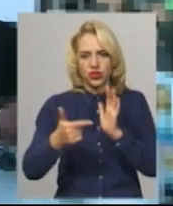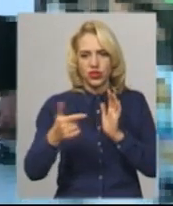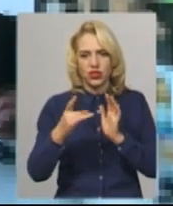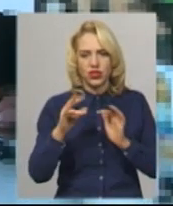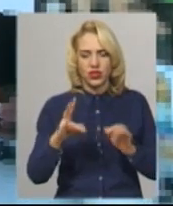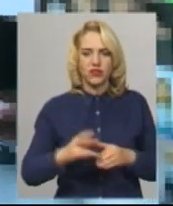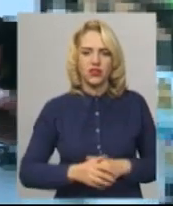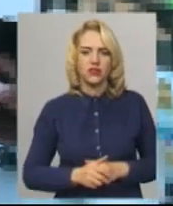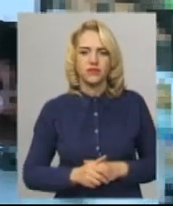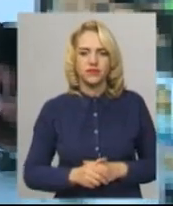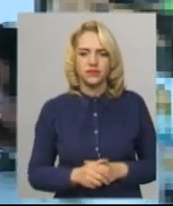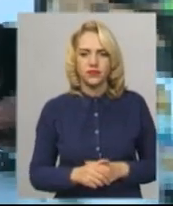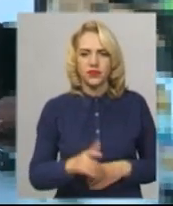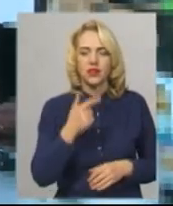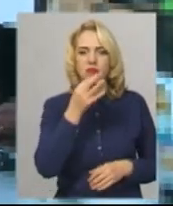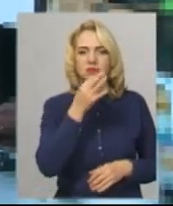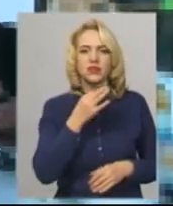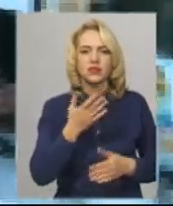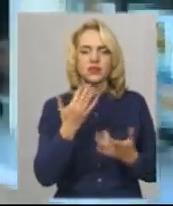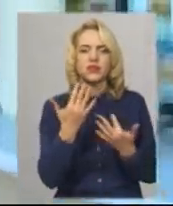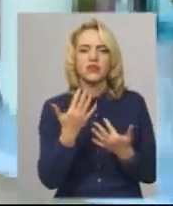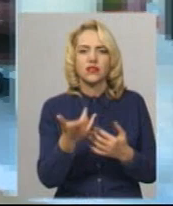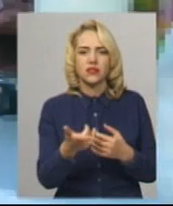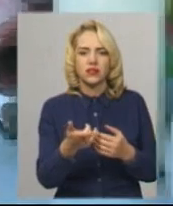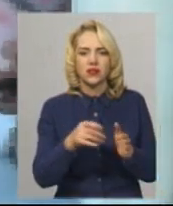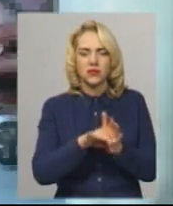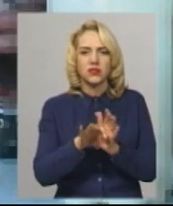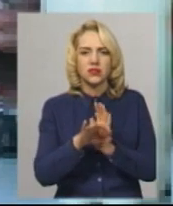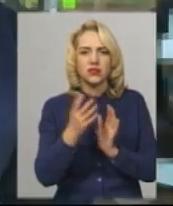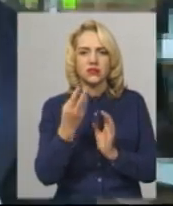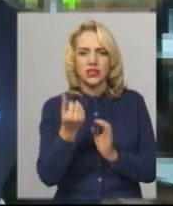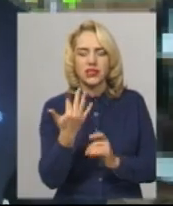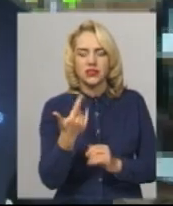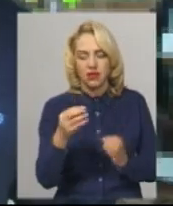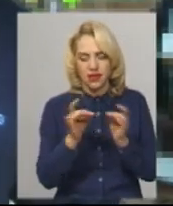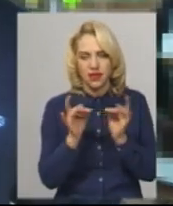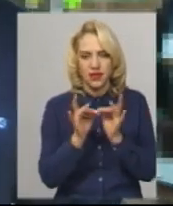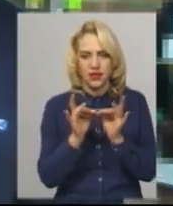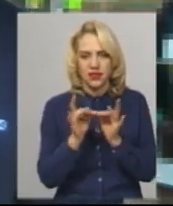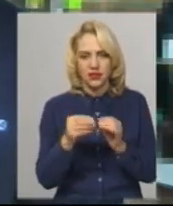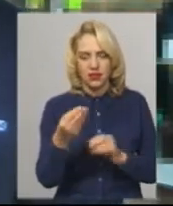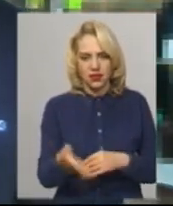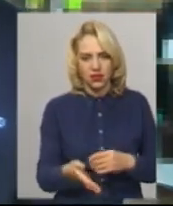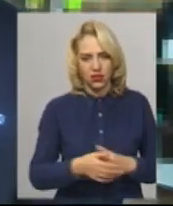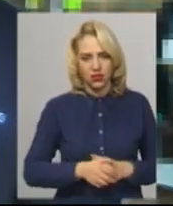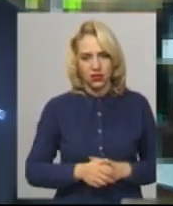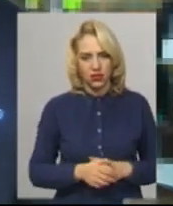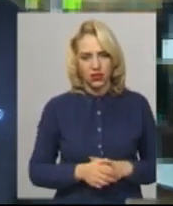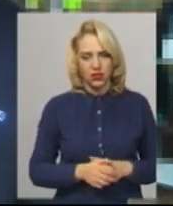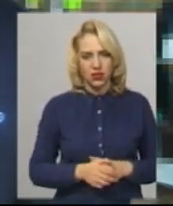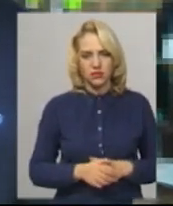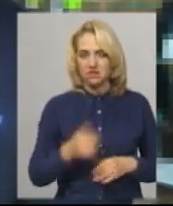гроші? Скажіть, скільки ви мені дали, будь ласка, поясніть. О, 10 рублів я даю вам. Що здивувало, між прочим. Все ж